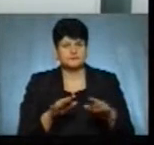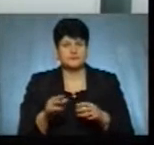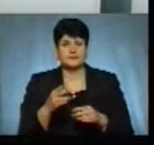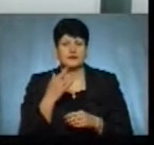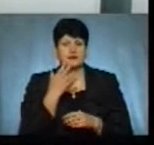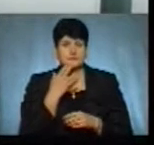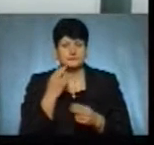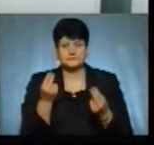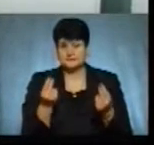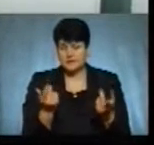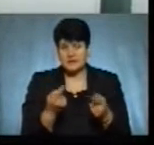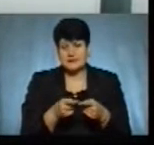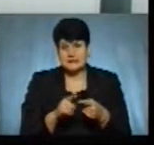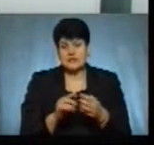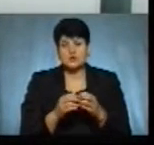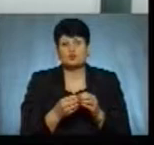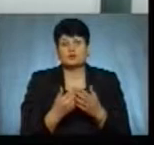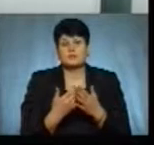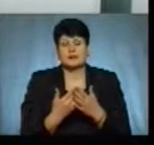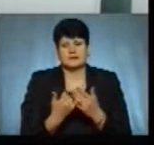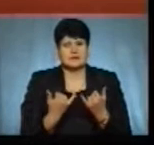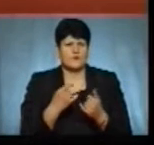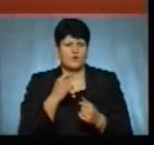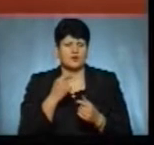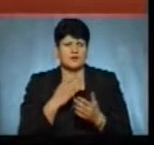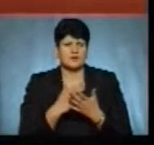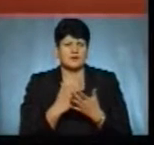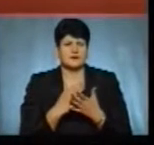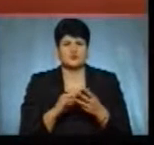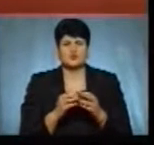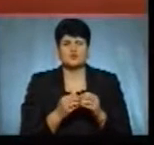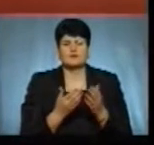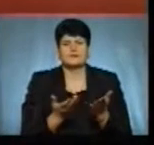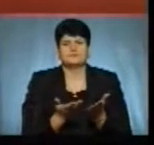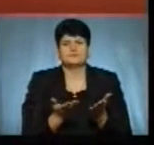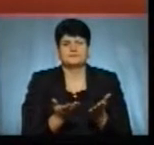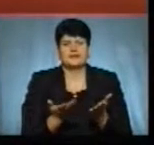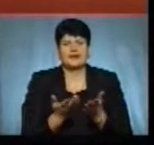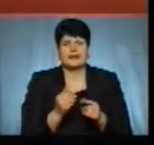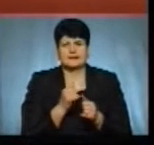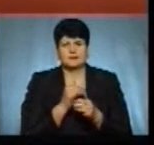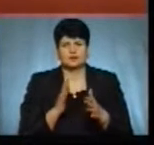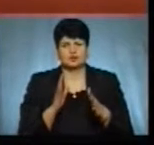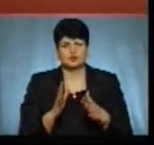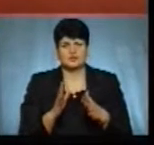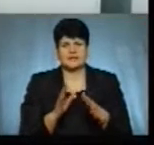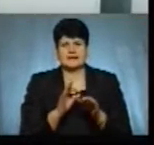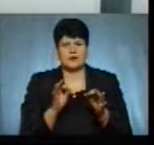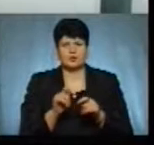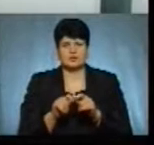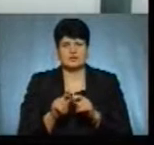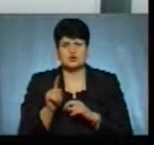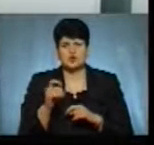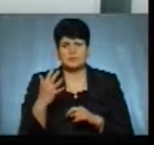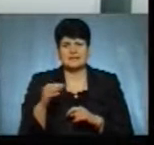на якусь обумовлену суму. Наприклад, зараз в Україні діє обумовлена сума, яка не підлягає практично жодному контролю, це